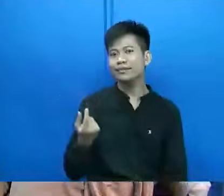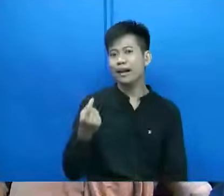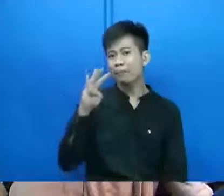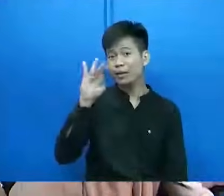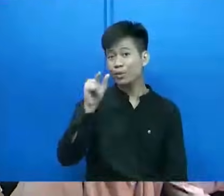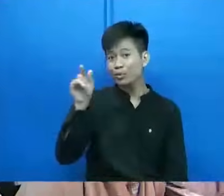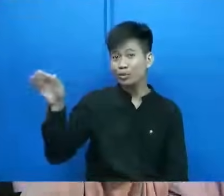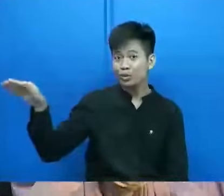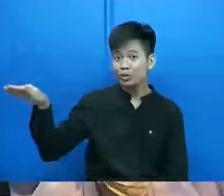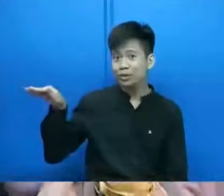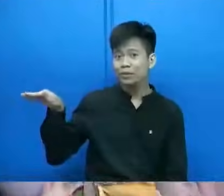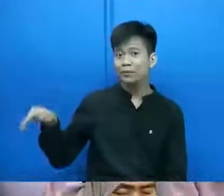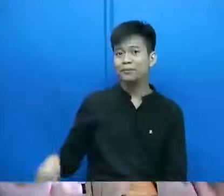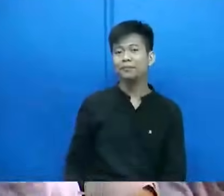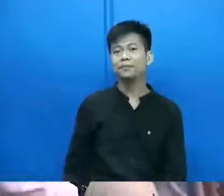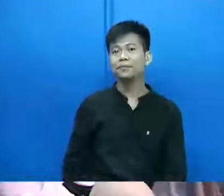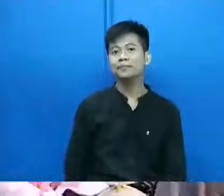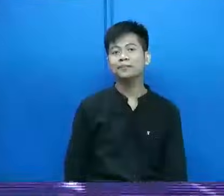Empat juz.